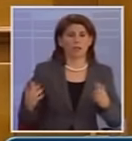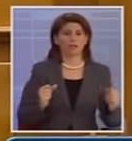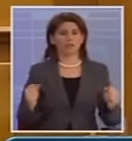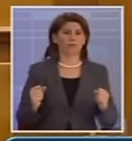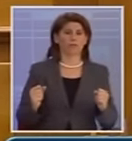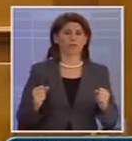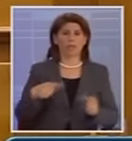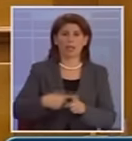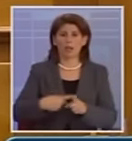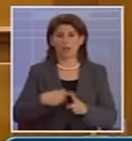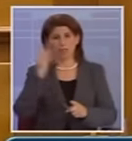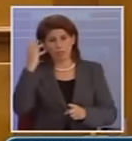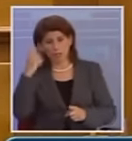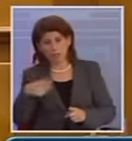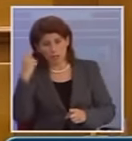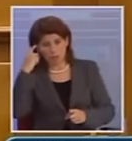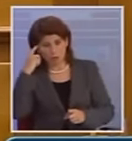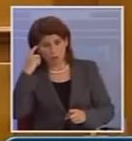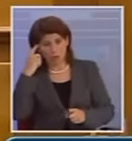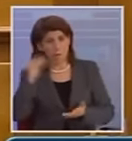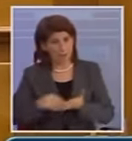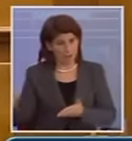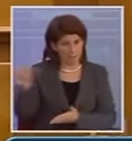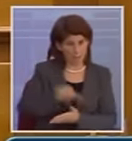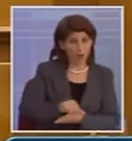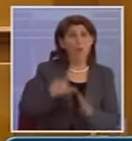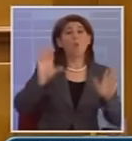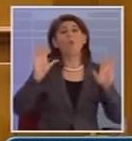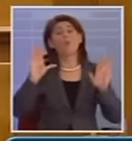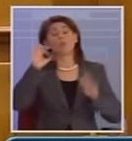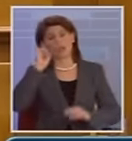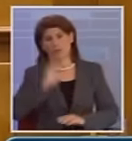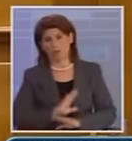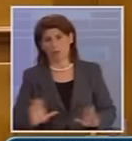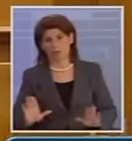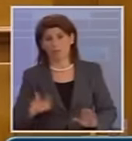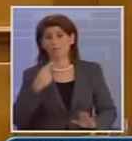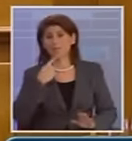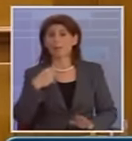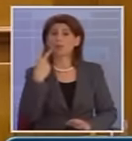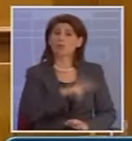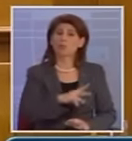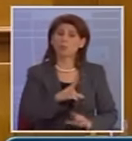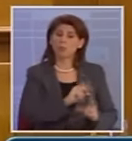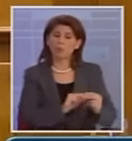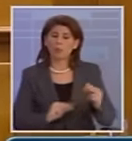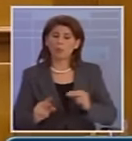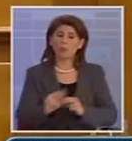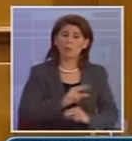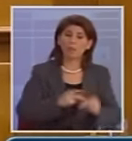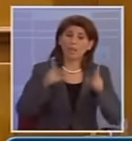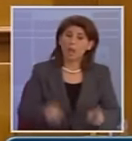Δεν φαντάζομαι να έχετε κατά νου να μας ξαναφέρετε τα ίδια. Ούτε να το σκέφτεστε. Και πείτε και στους δικούς σας που μιλάνε γι' αυτό να το